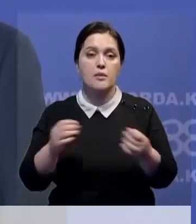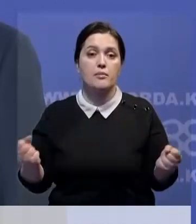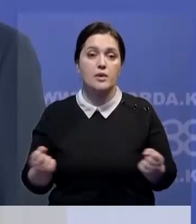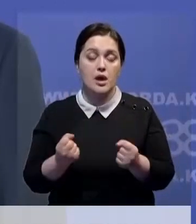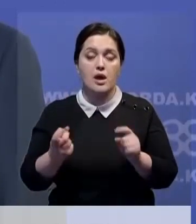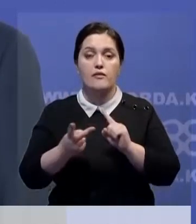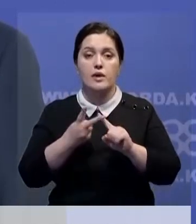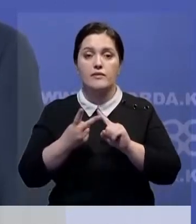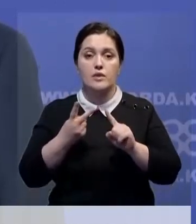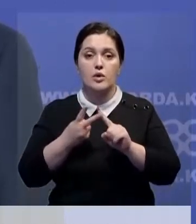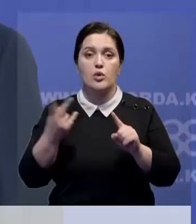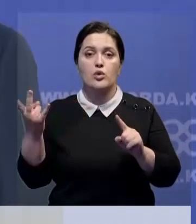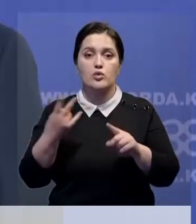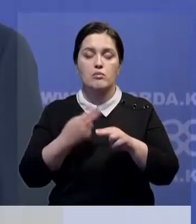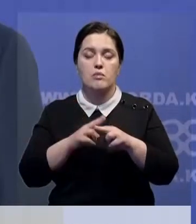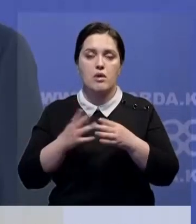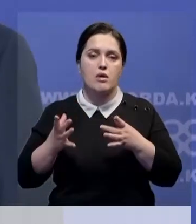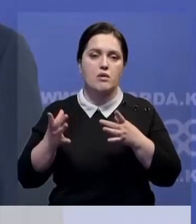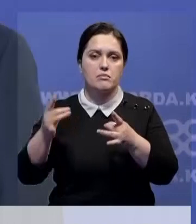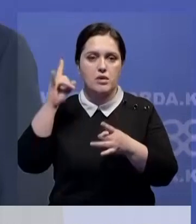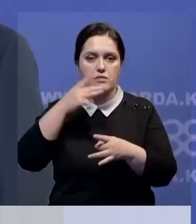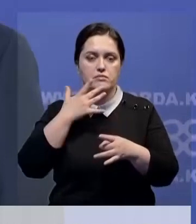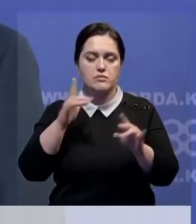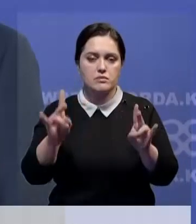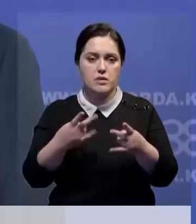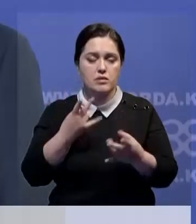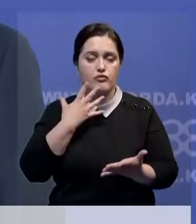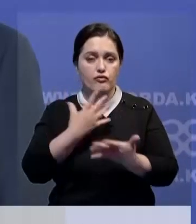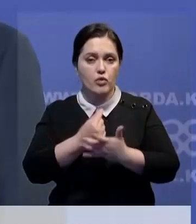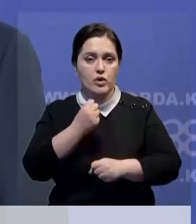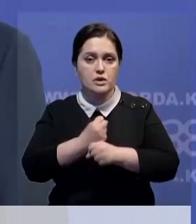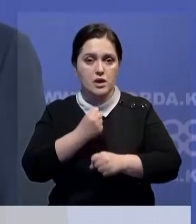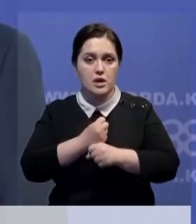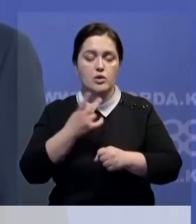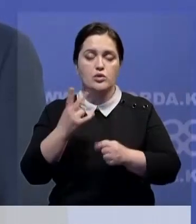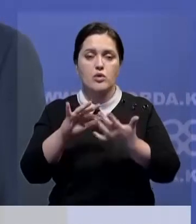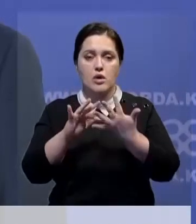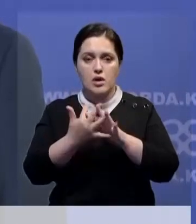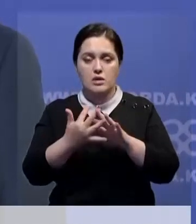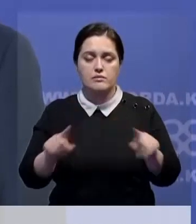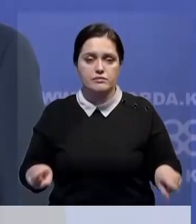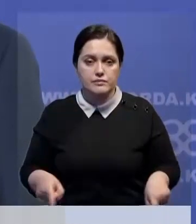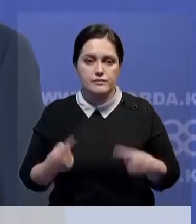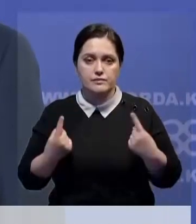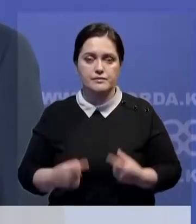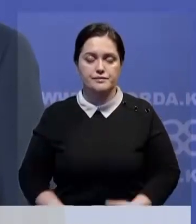Во-вторых, он поручил снять зависимость казахстанского рынка от импорта. В-третьих, продолжить агроиндустриализацию в сельском